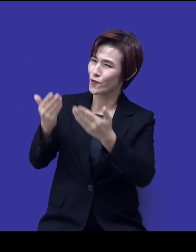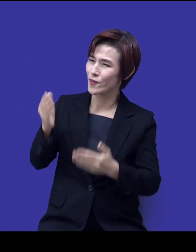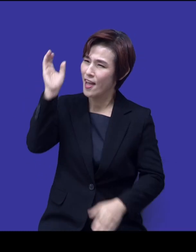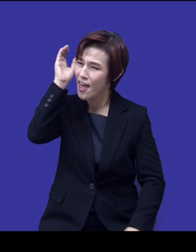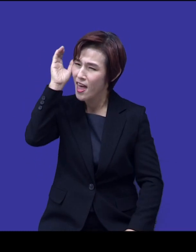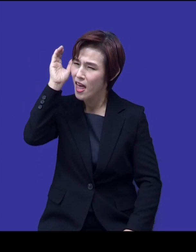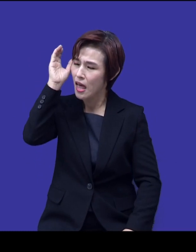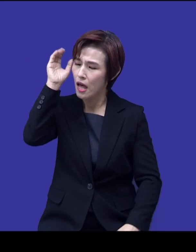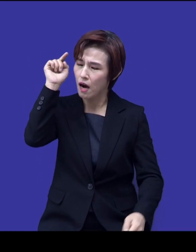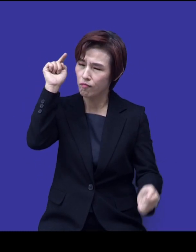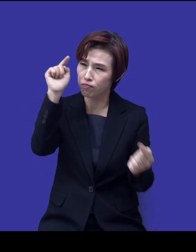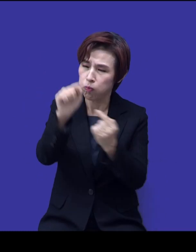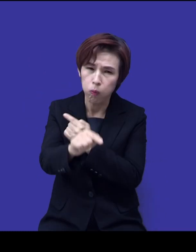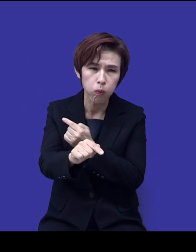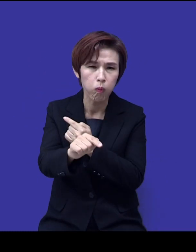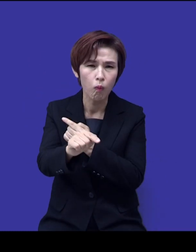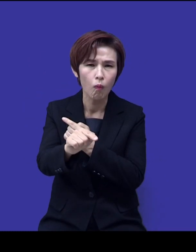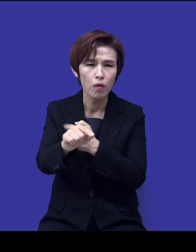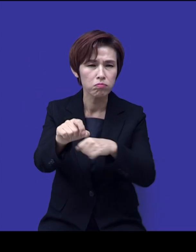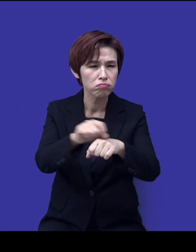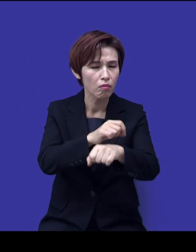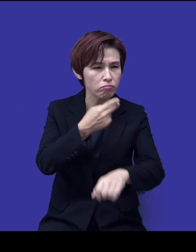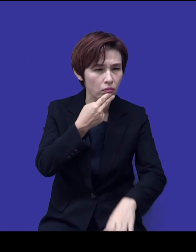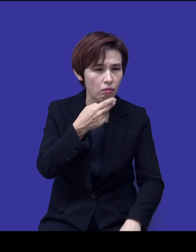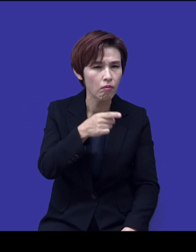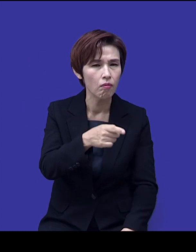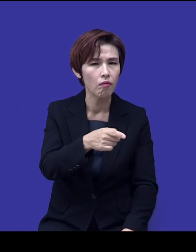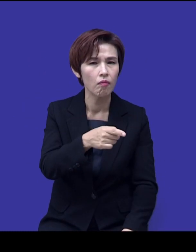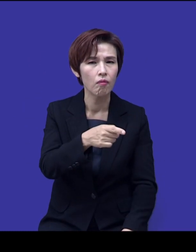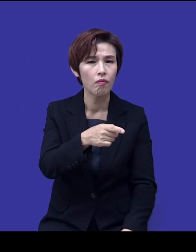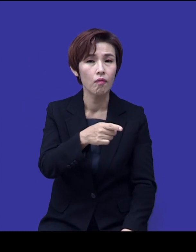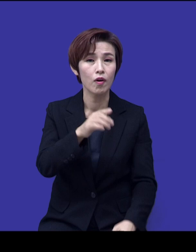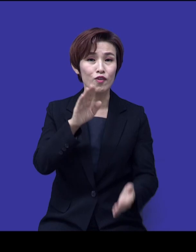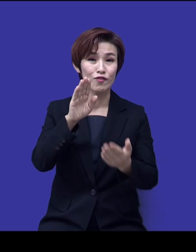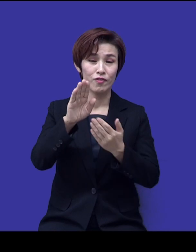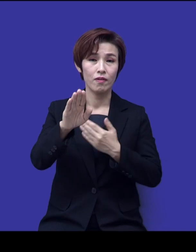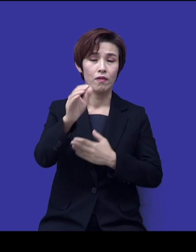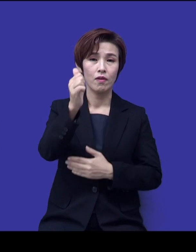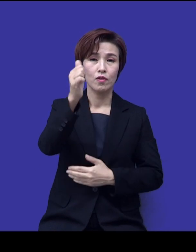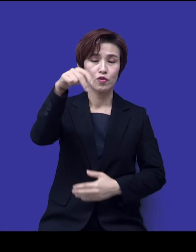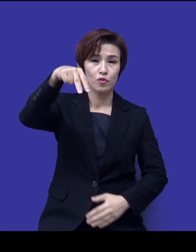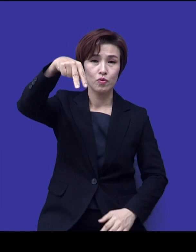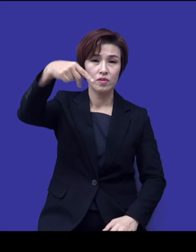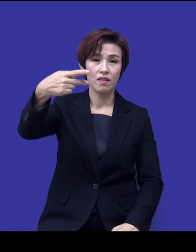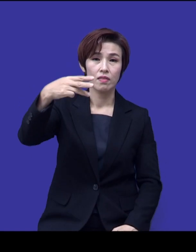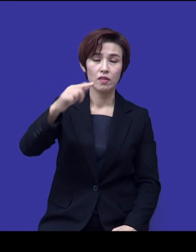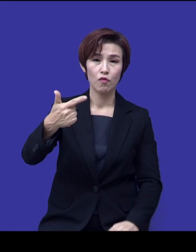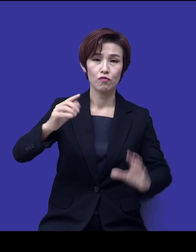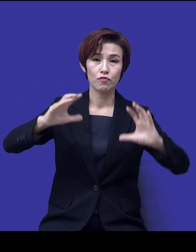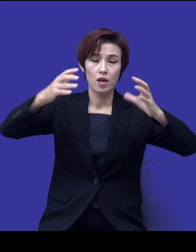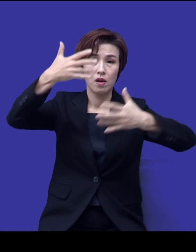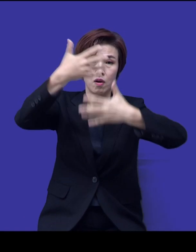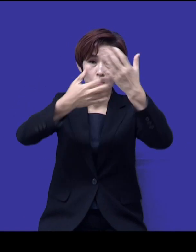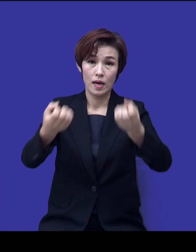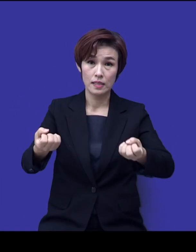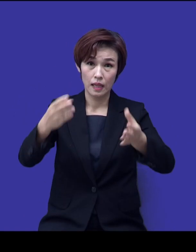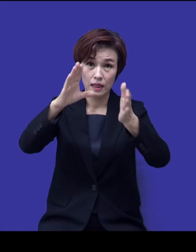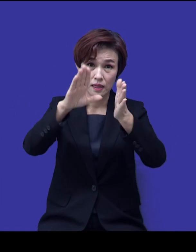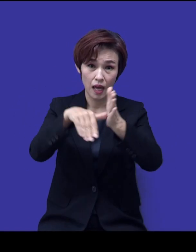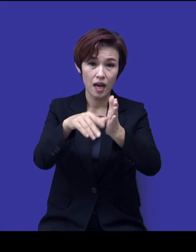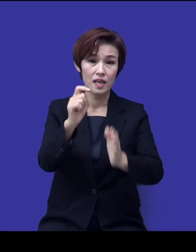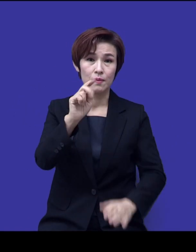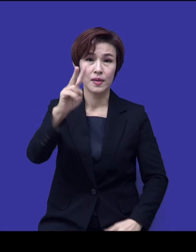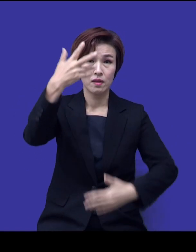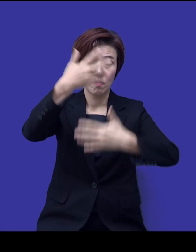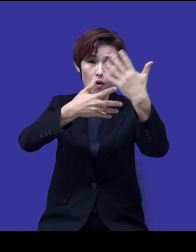반전이 일어나지 않았던 거잖아요. 하지만 후에 큰 작품으로 휴스턴 국제영화제에서 TV영화 부문 대상을 또